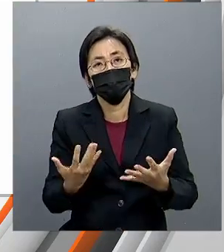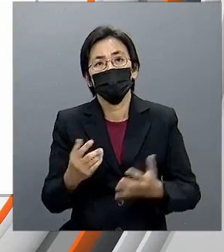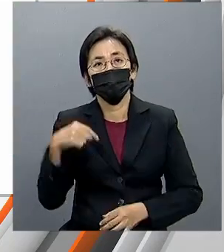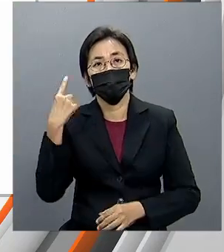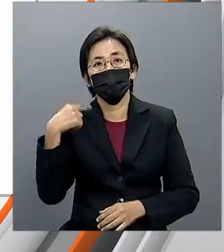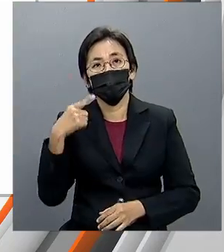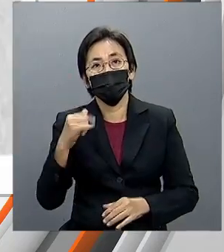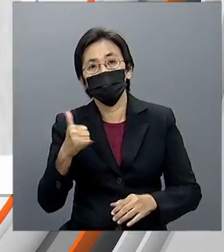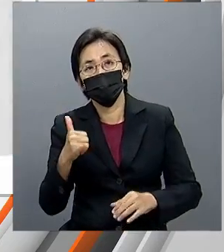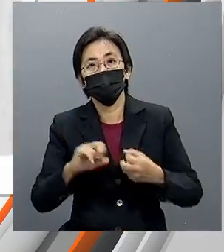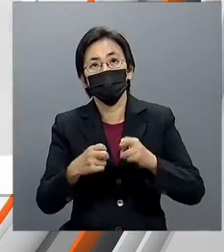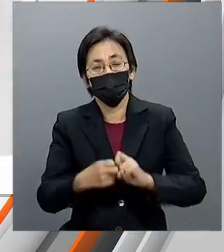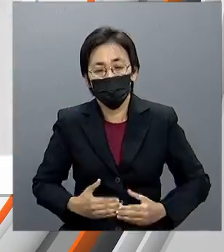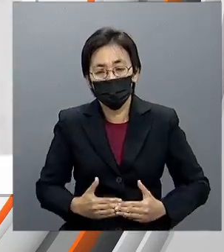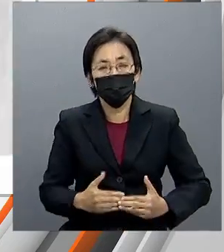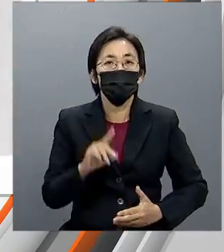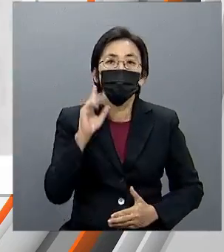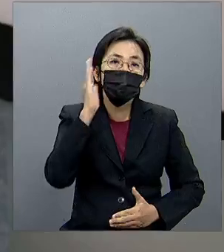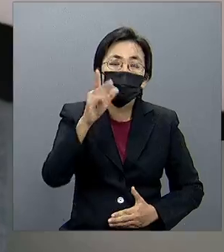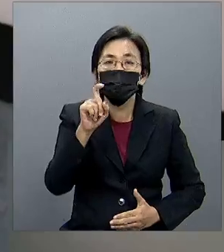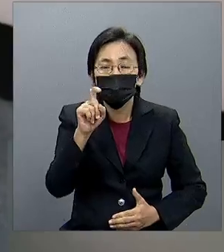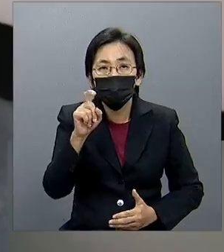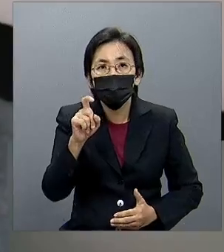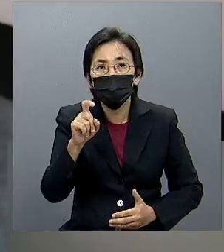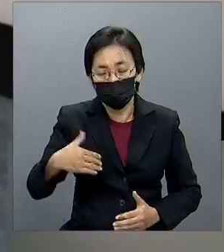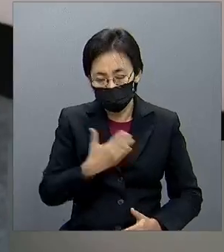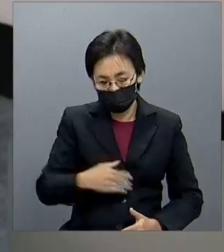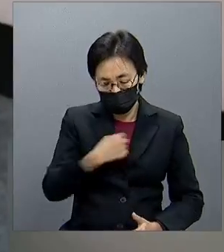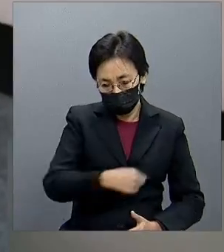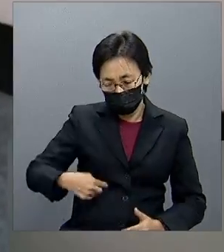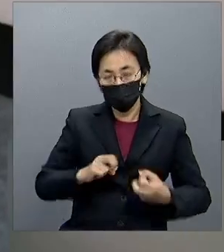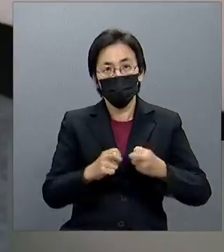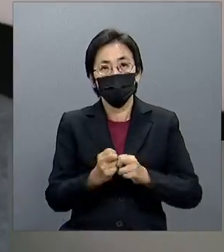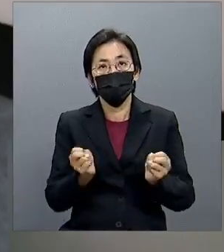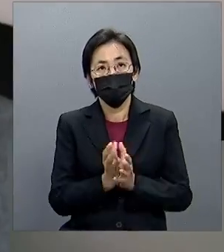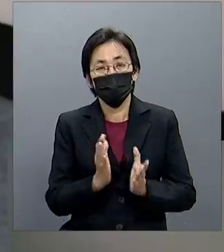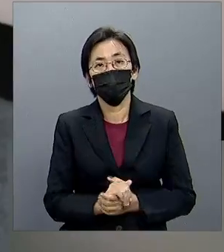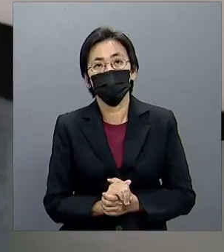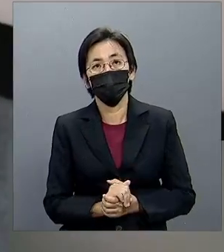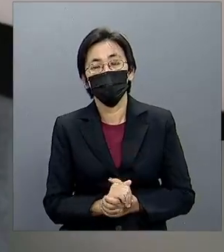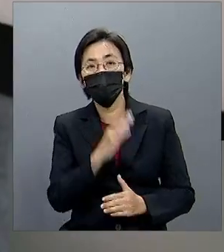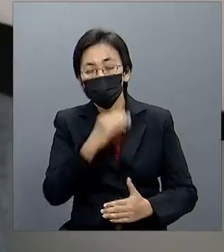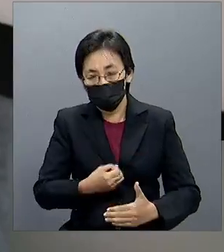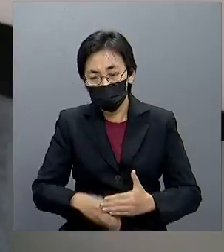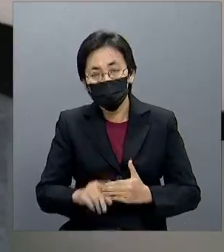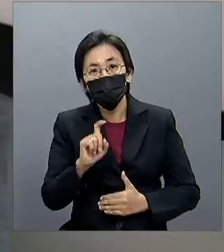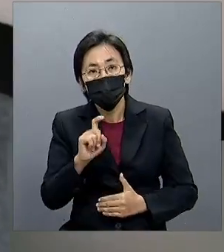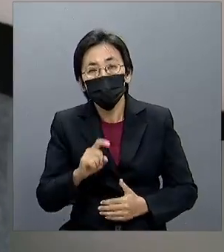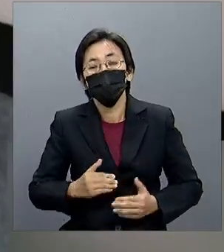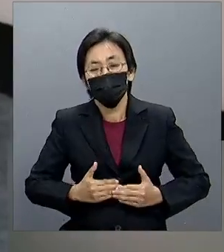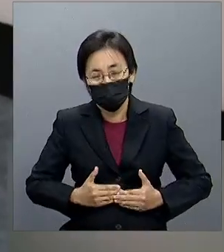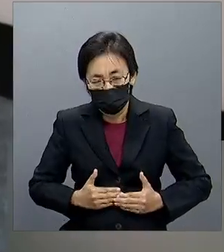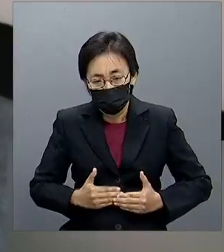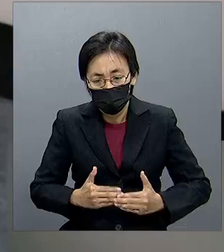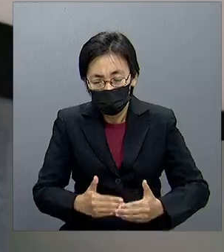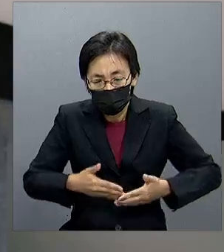ารถในการสืบพันธุ์หรือว่ากระทบกับสุขภาพด้านอื่นๆนะครับหรือว่าการทำแท้งไม่สำเร็จแล้วลูกออกมาแล้วก็กลายเป็นมีอาการ